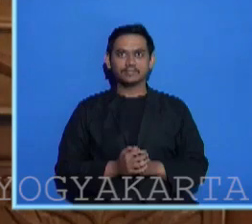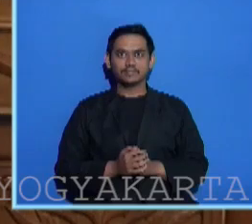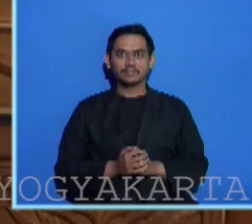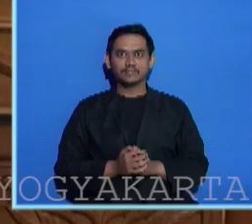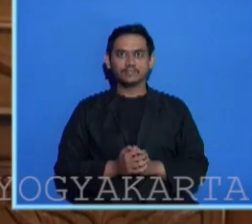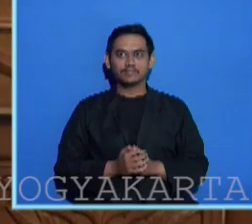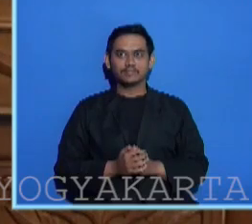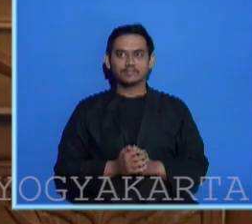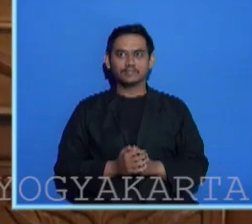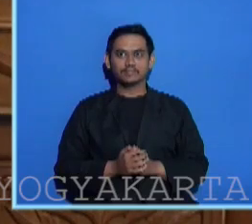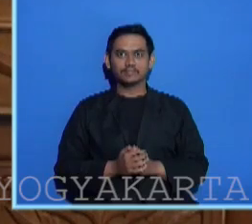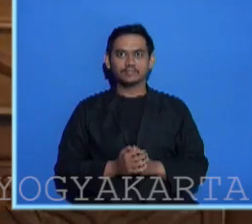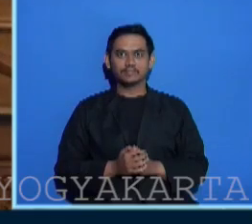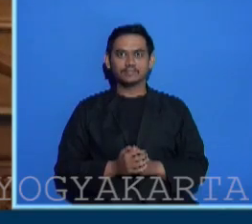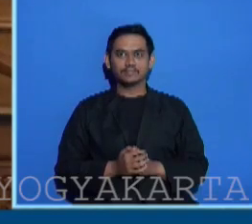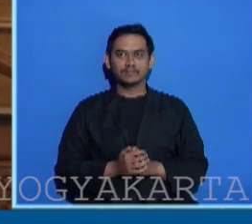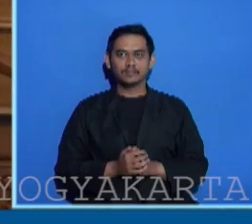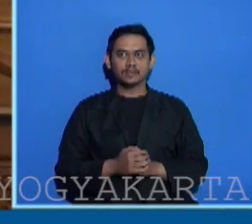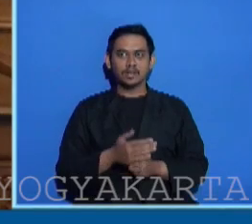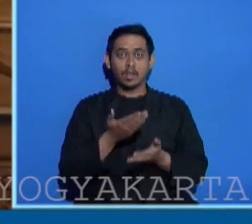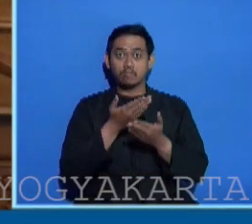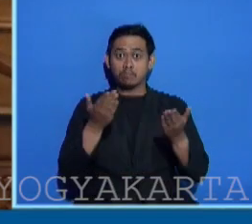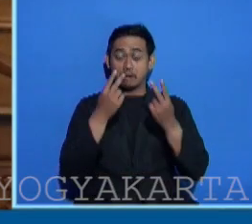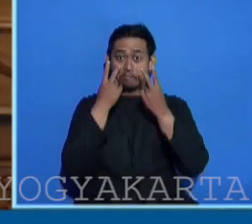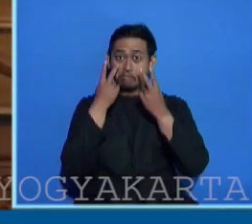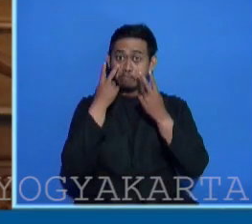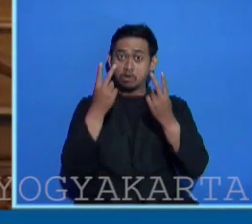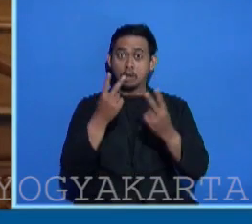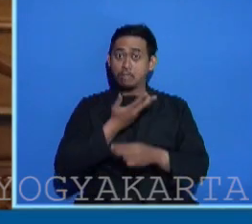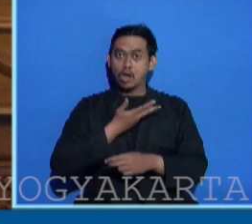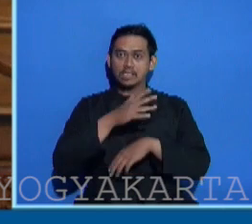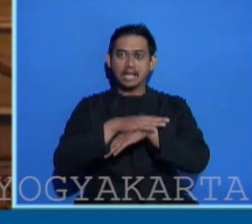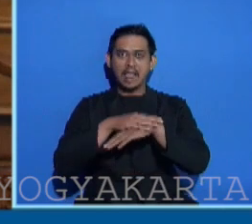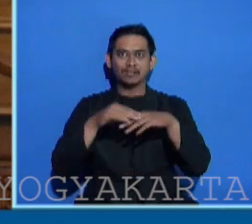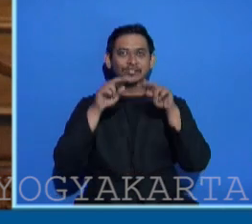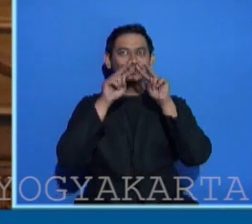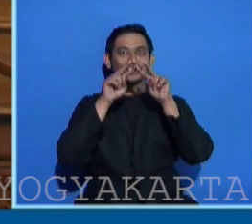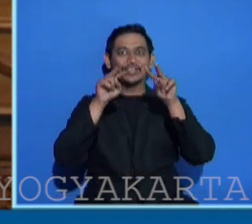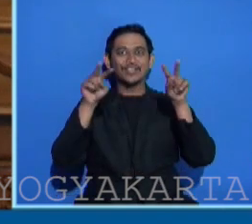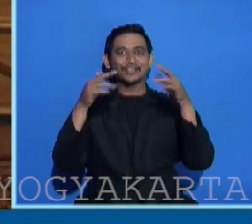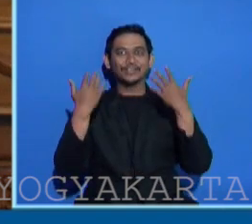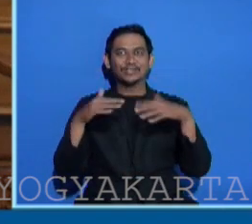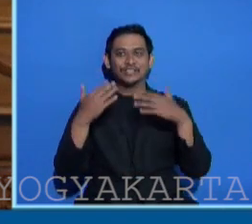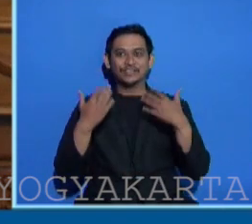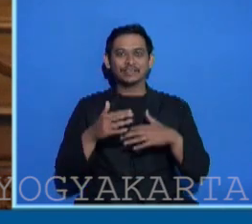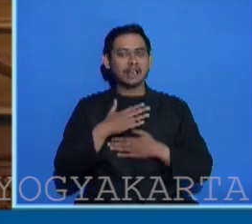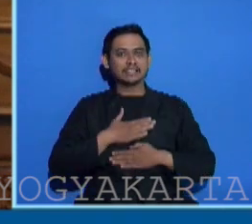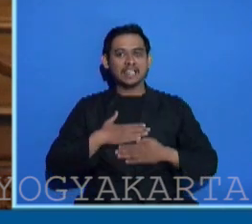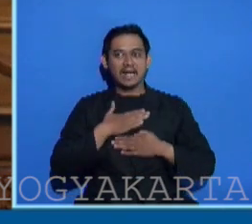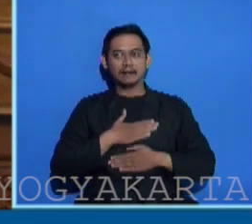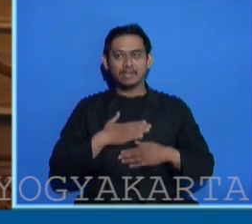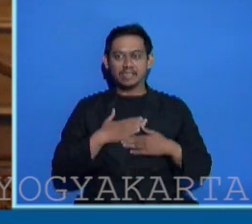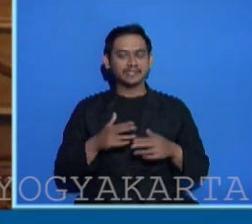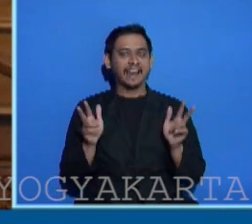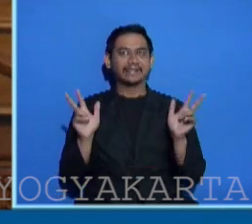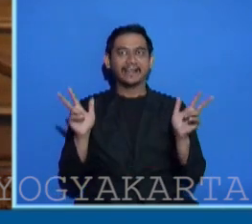para pemirsa menawi panjenengan bade ngegaring garing penggaling ngiras pantes Amir Sani sesawangan alam Engkang Edi Peni panjenengan